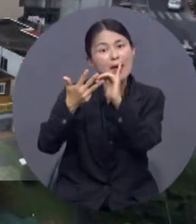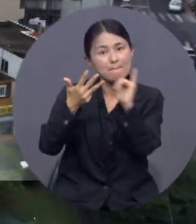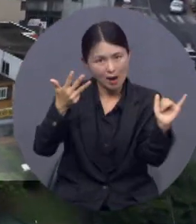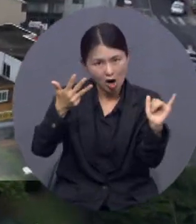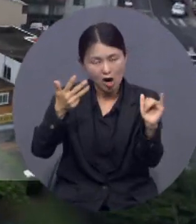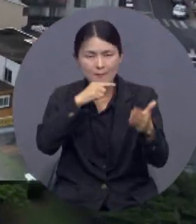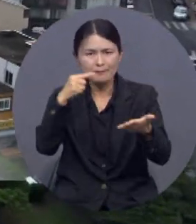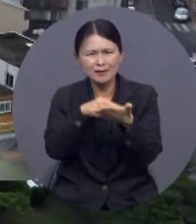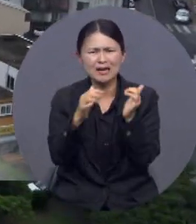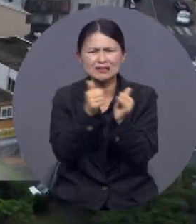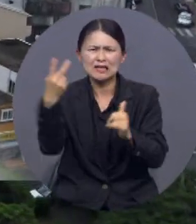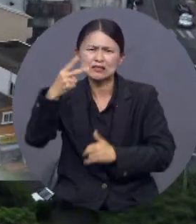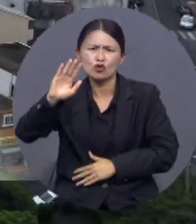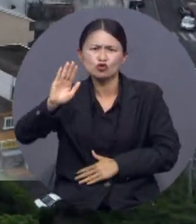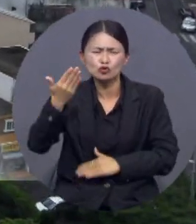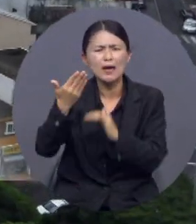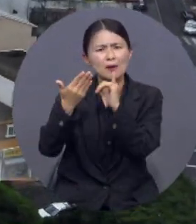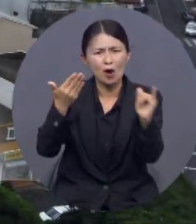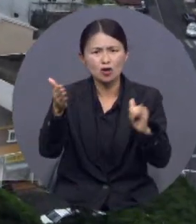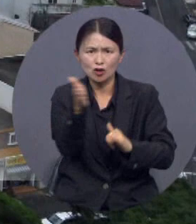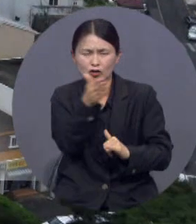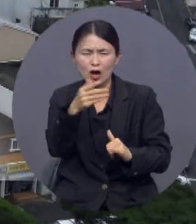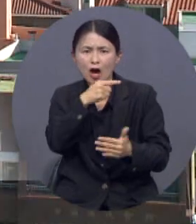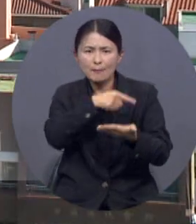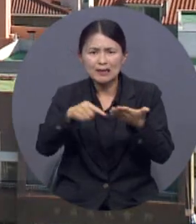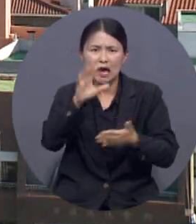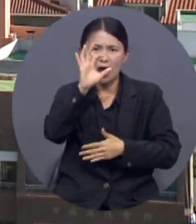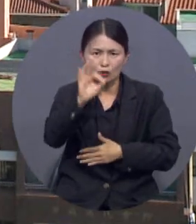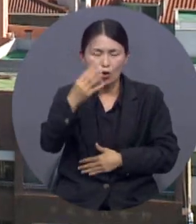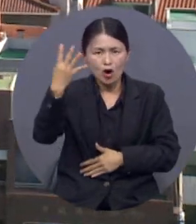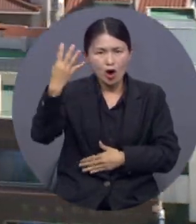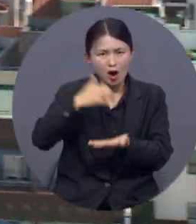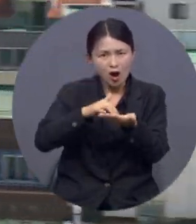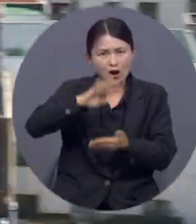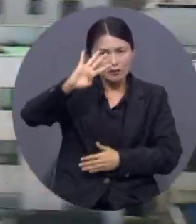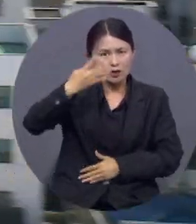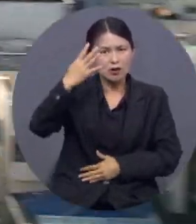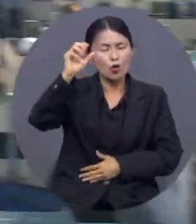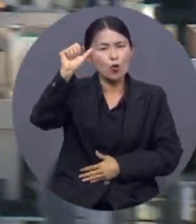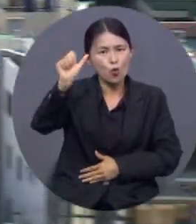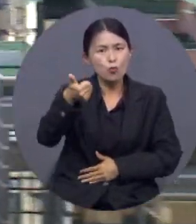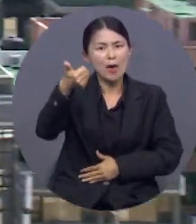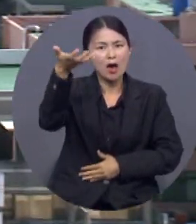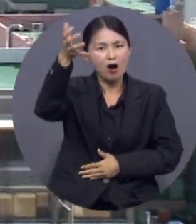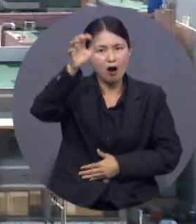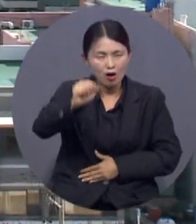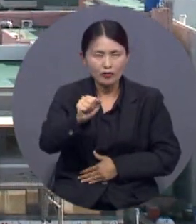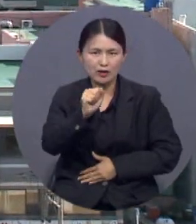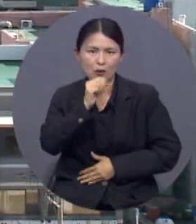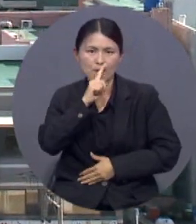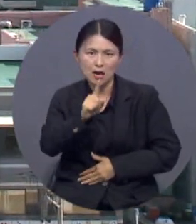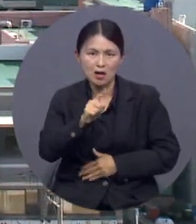명이며 피해자는 2900여 명의 피해 금액은 4,500억 원으로 집계됐습니다